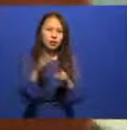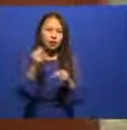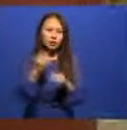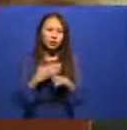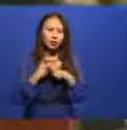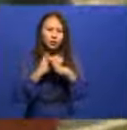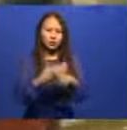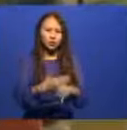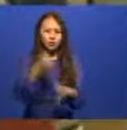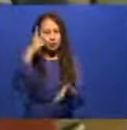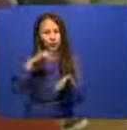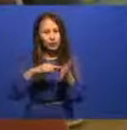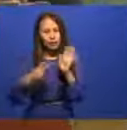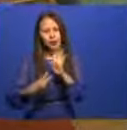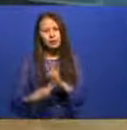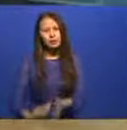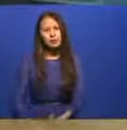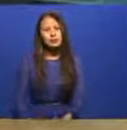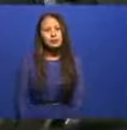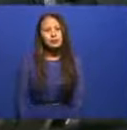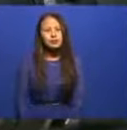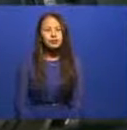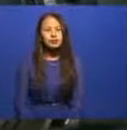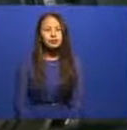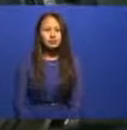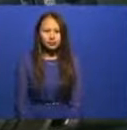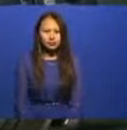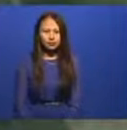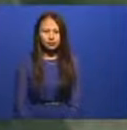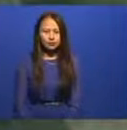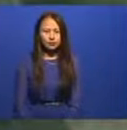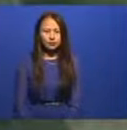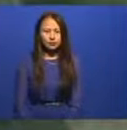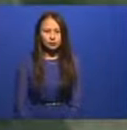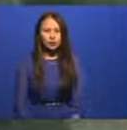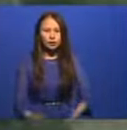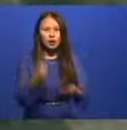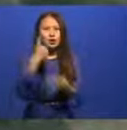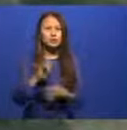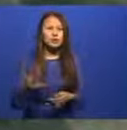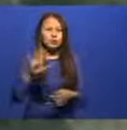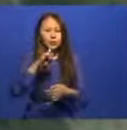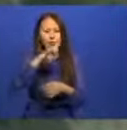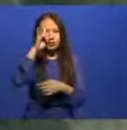шеккендерге қаржылай көмек беруді ұйғарыпты. Тек қана Батыс қазақстан облысының тұрғындары емес, сонымен қатар